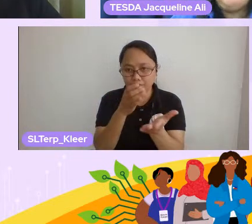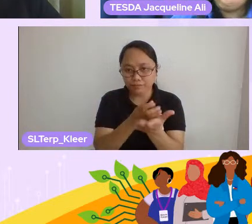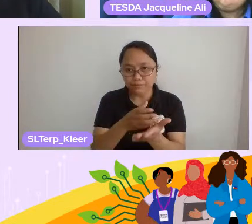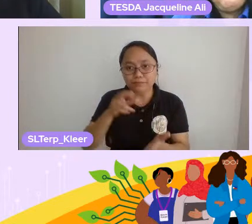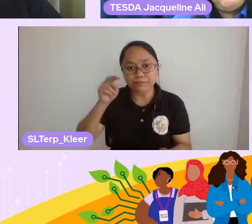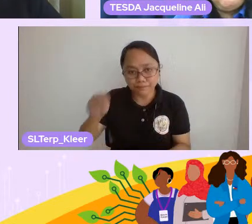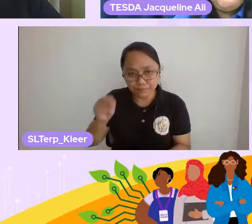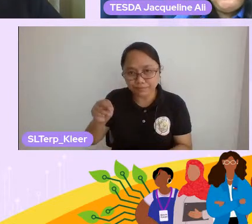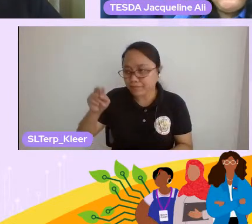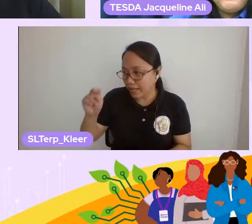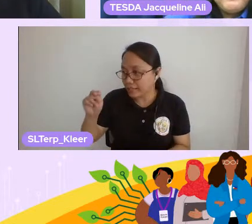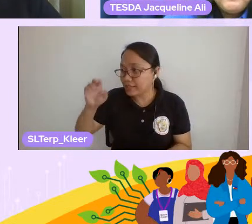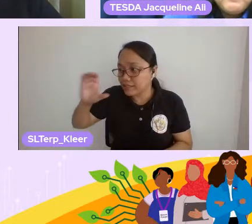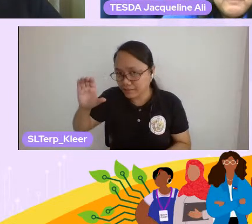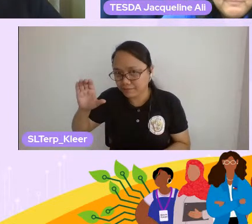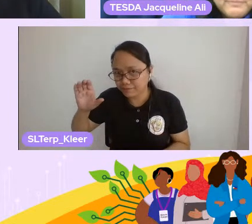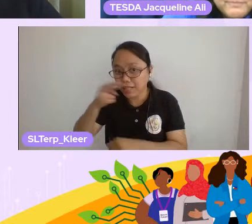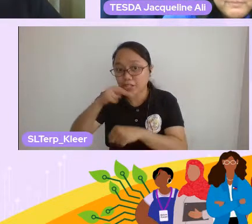po.